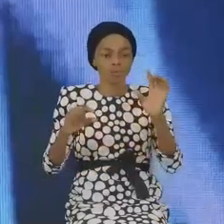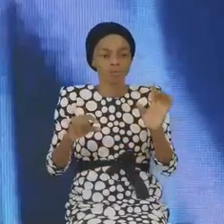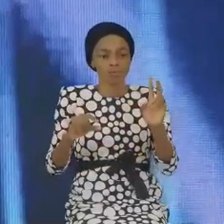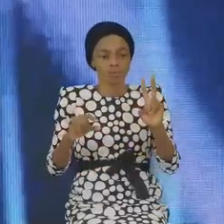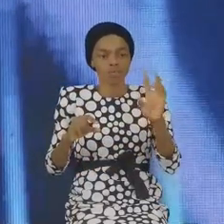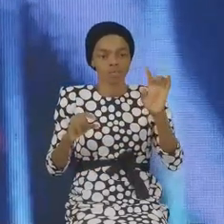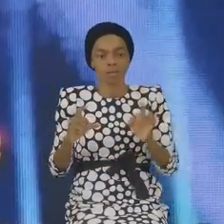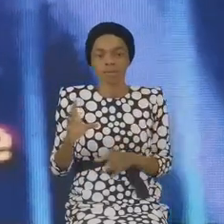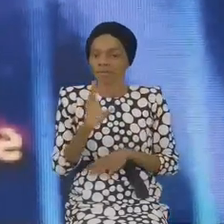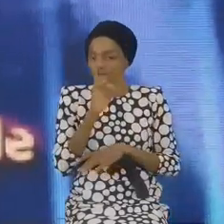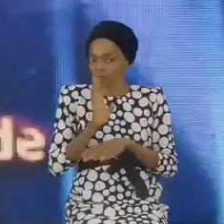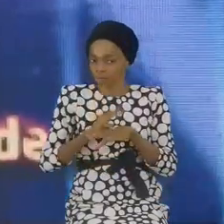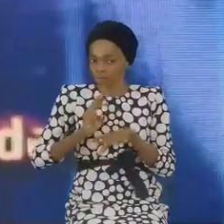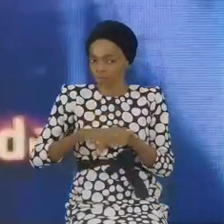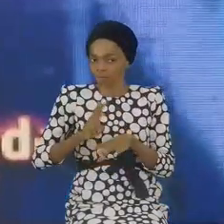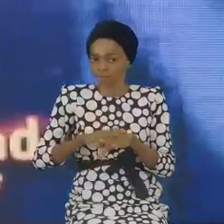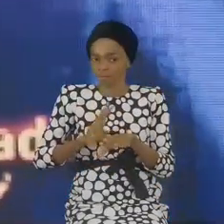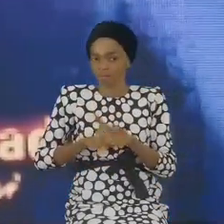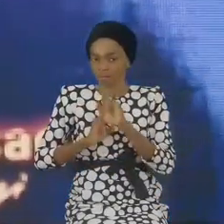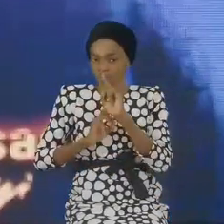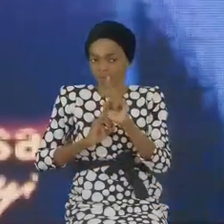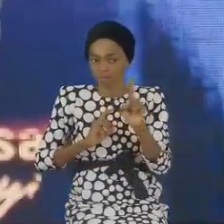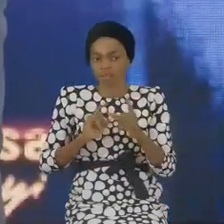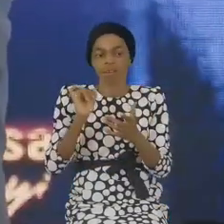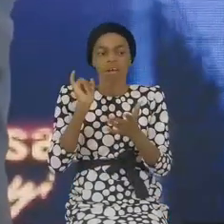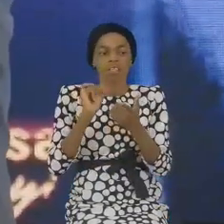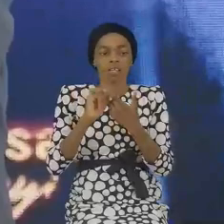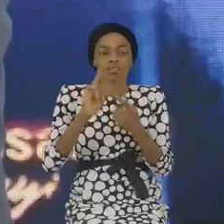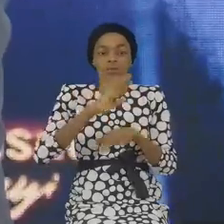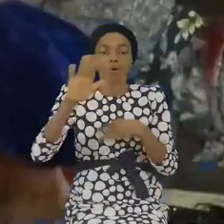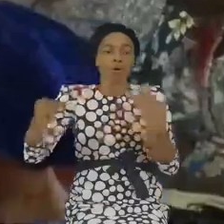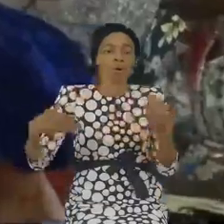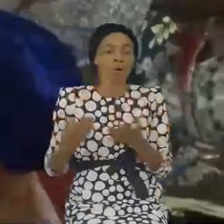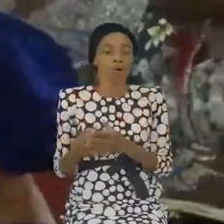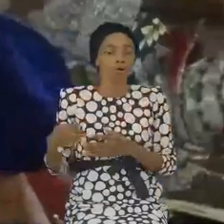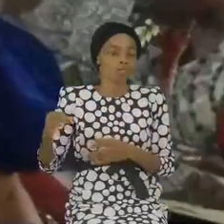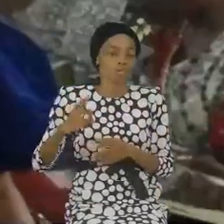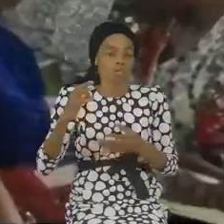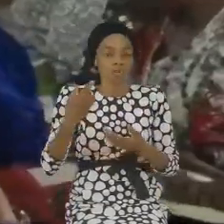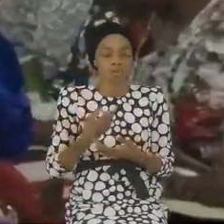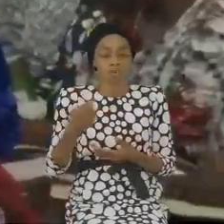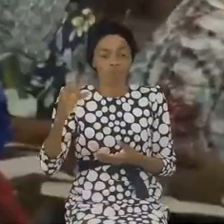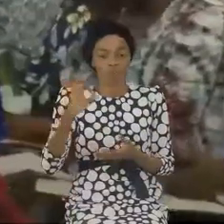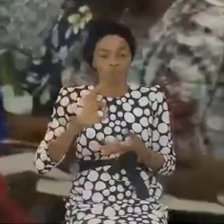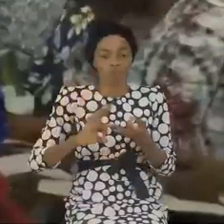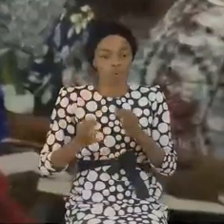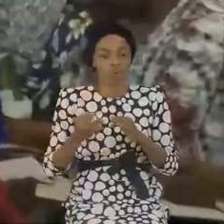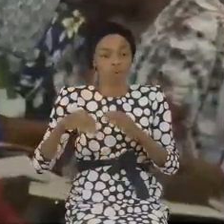vous-même et à tout le troupeau sur lequel le Saint-Esprit vous a établi évêque.